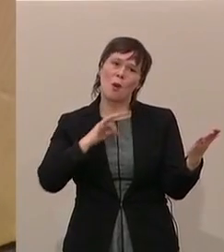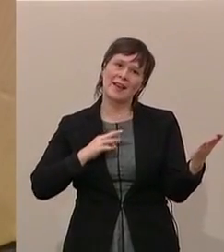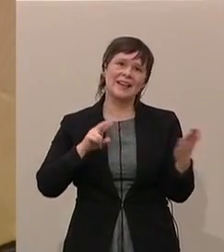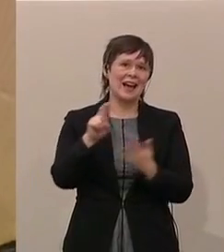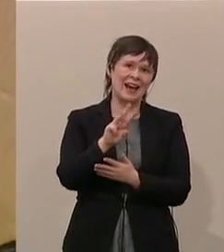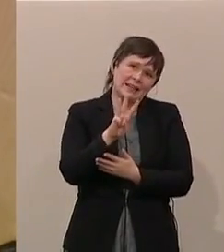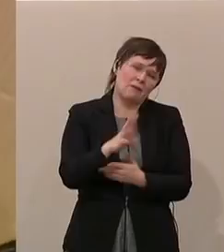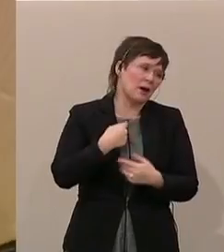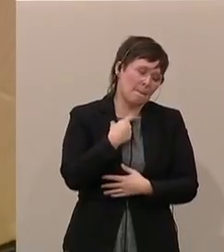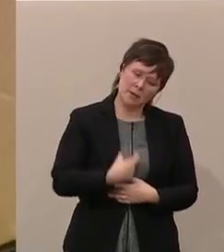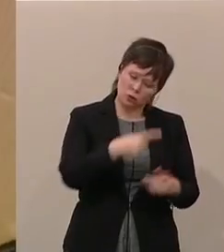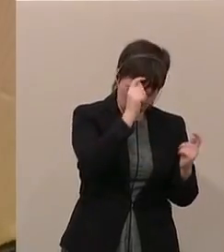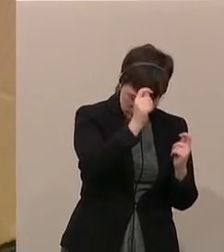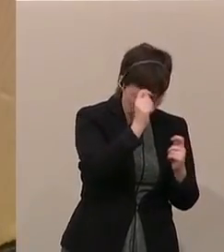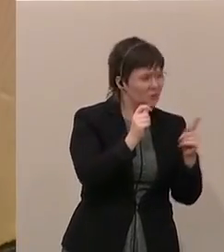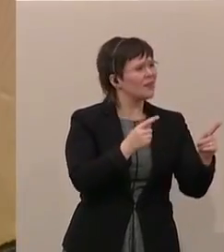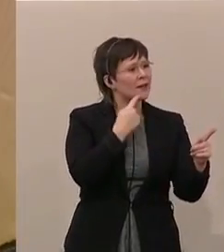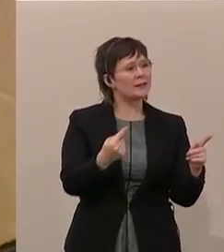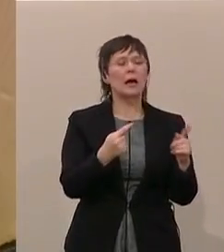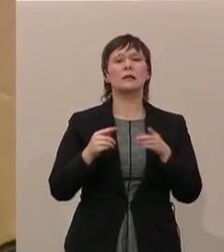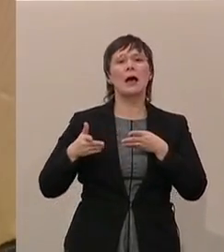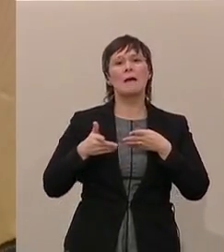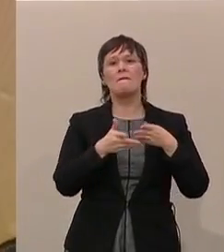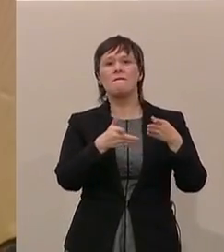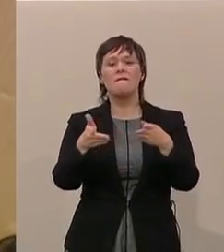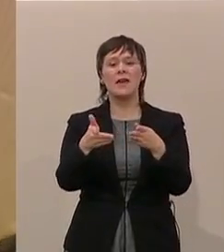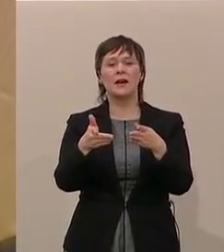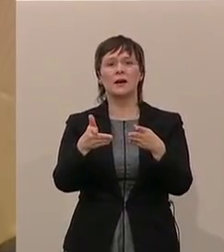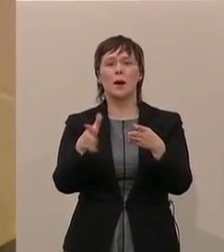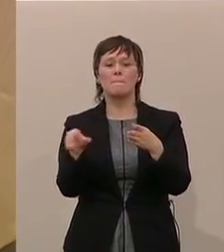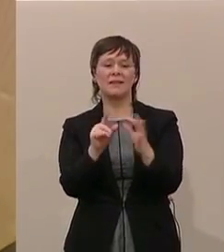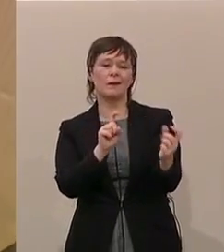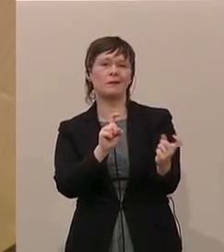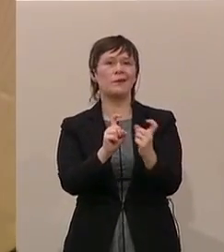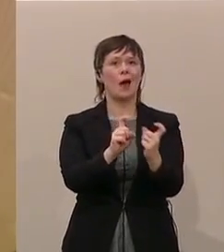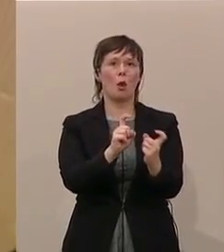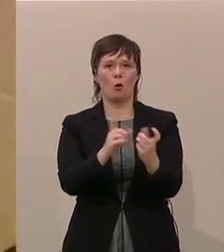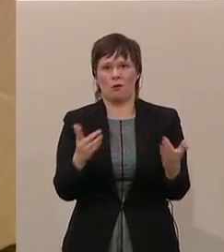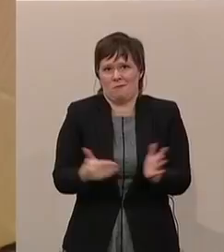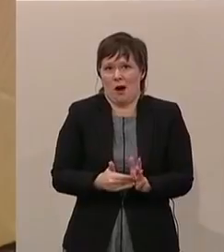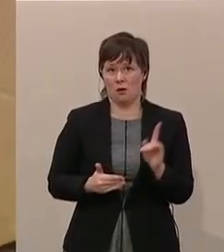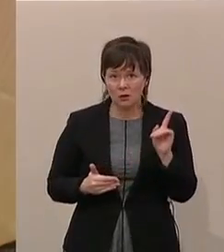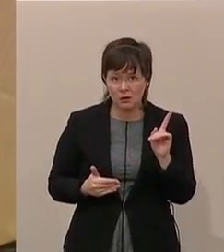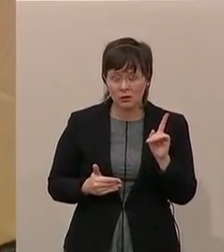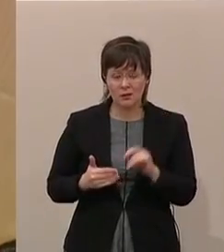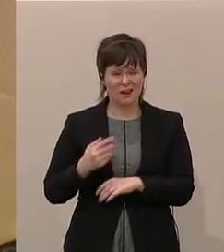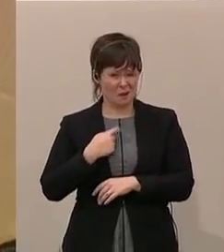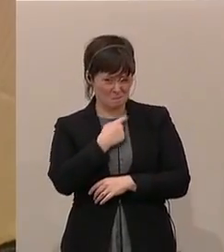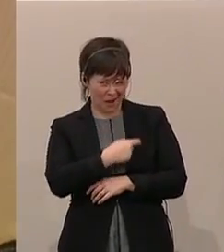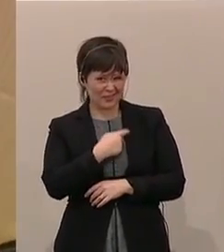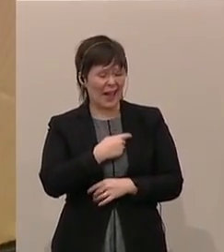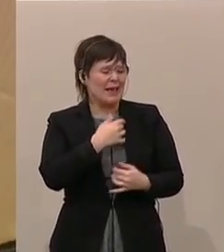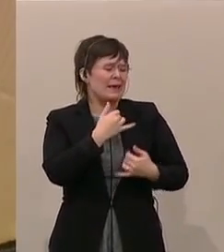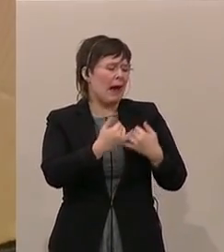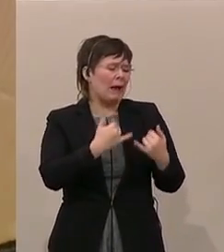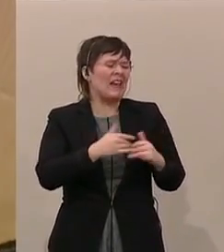persönlich sehr schätze, gesprochen hat von einem Weg des Dialogs. Weg des Dialogs. Eine Partei, die jahrelang, jahrzehntelang